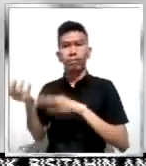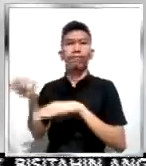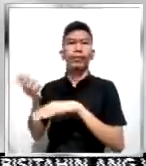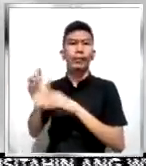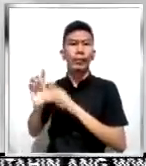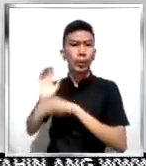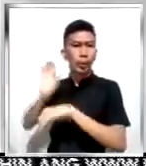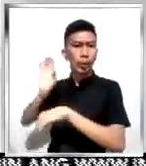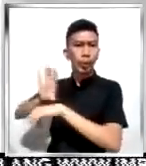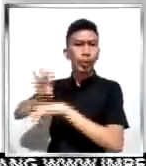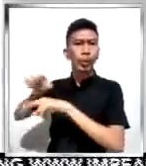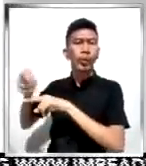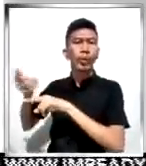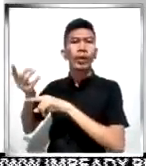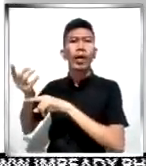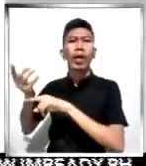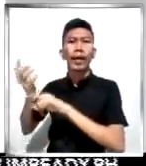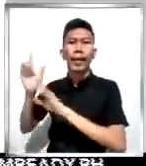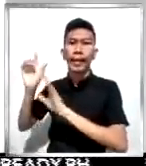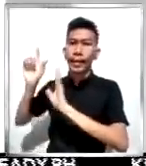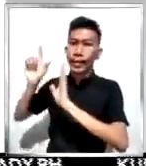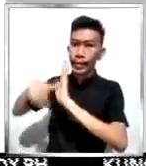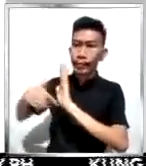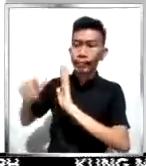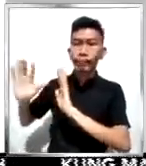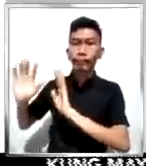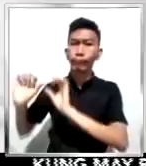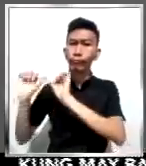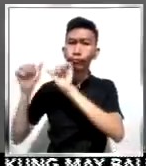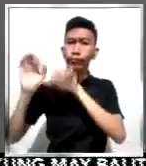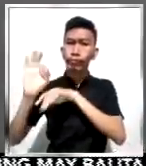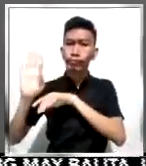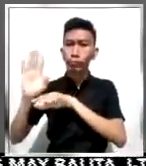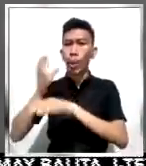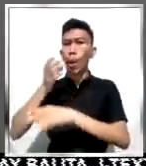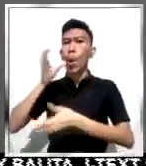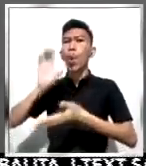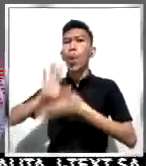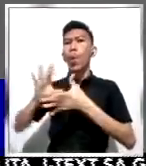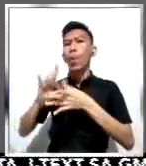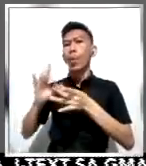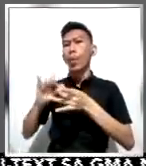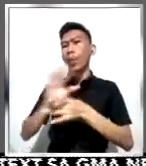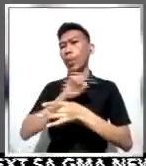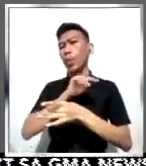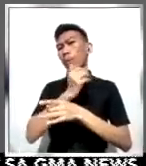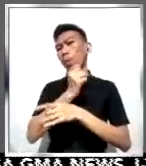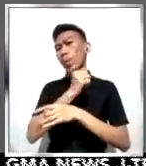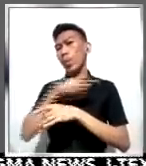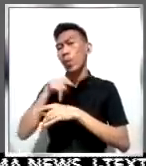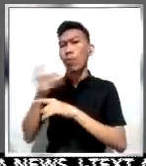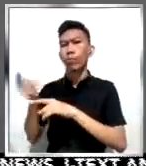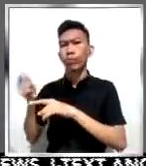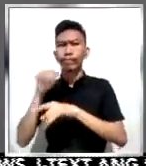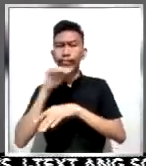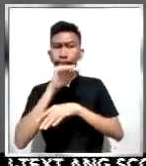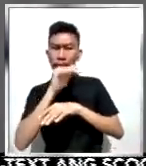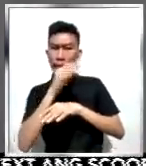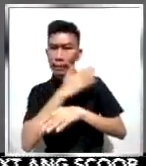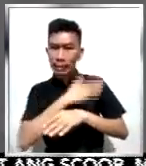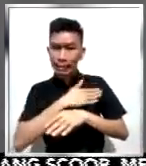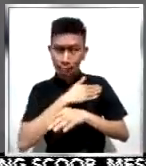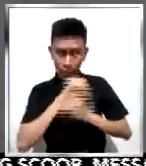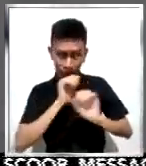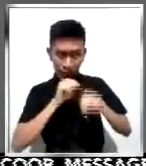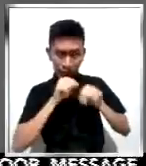ang nagpautang sa kanya para siya singilin at hiyain. Hinihingi ako ng extension o kung ano ba ang pwede kong gawin na